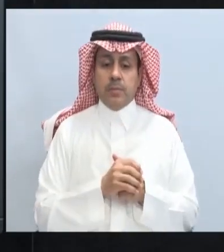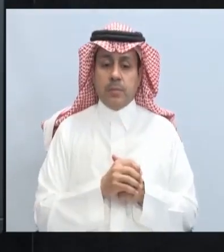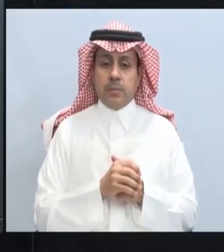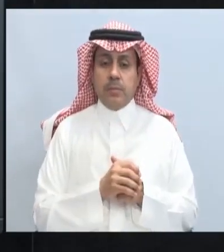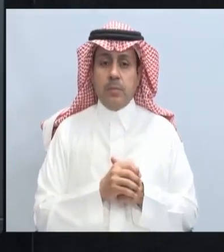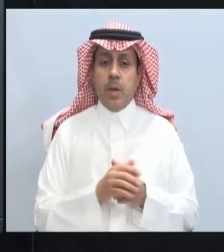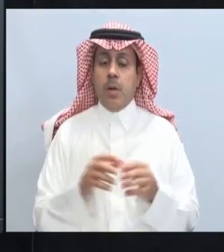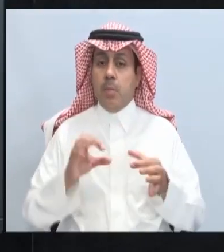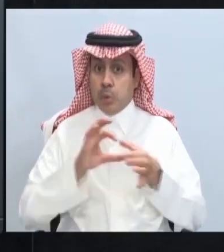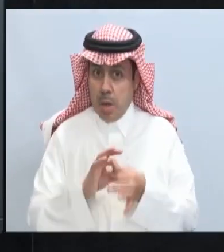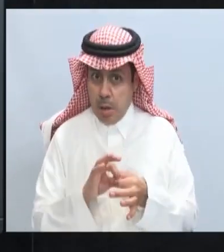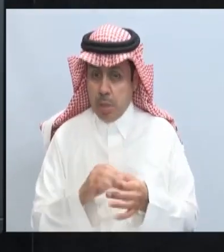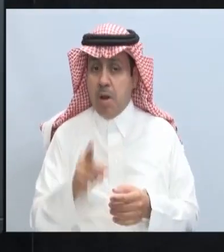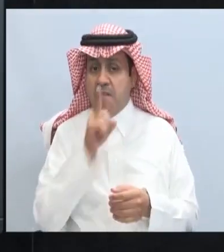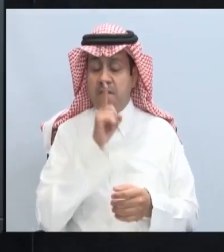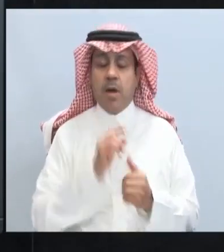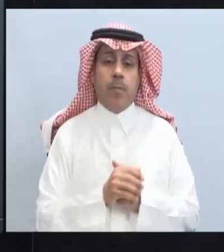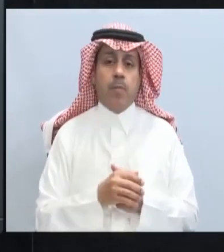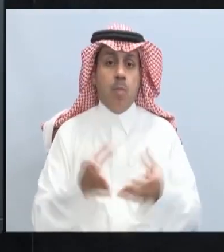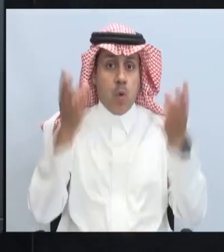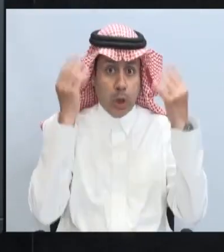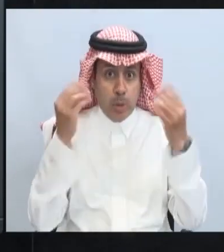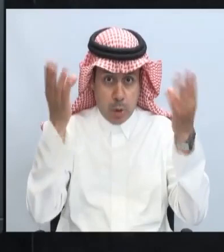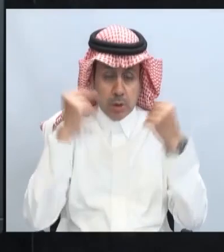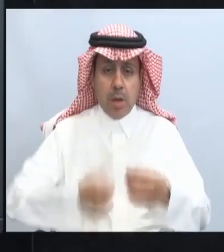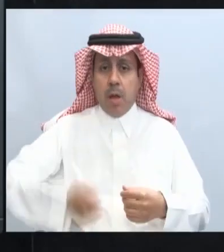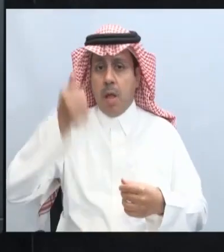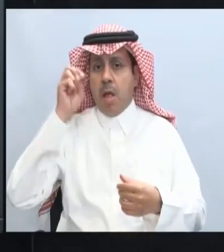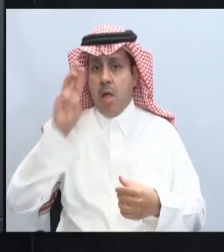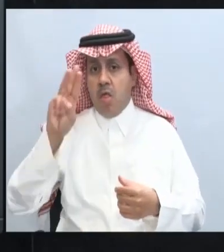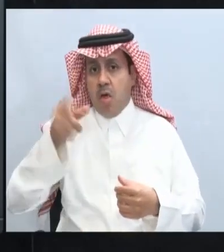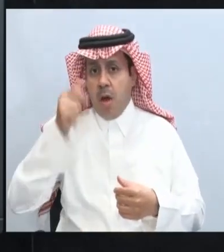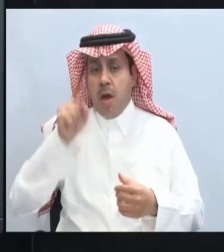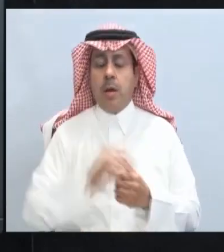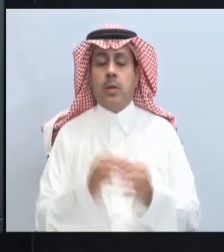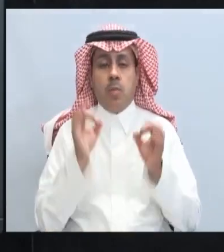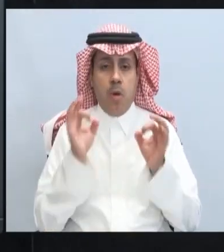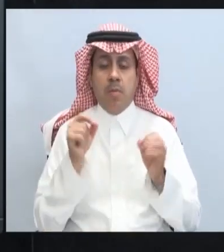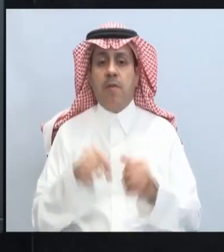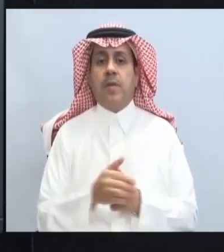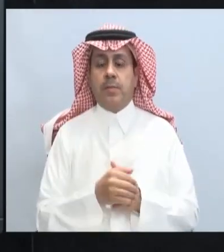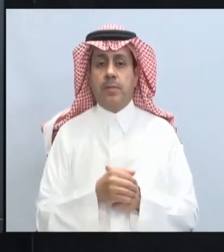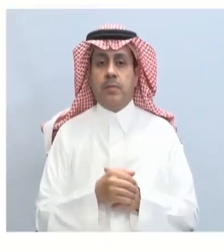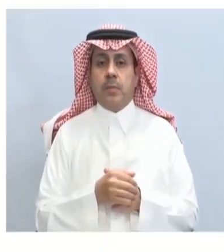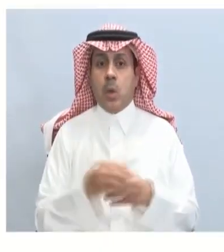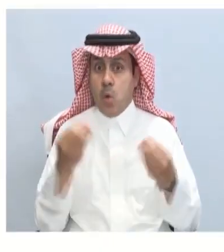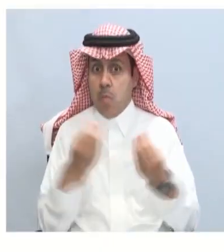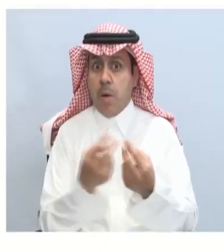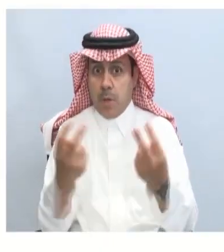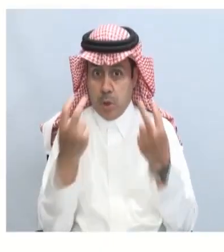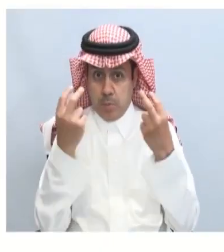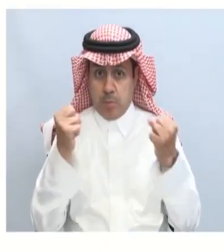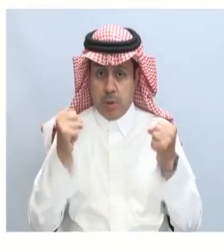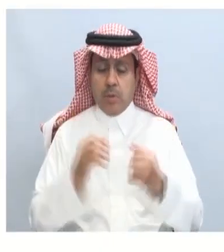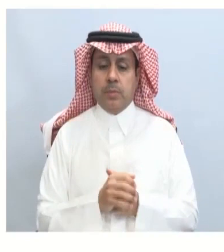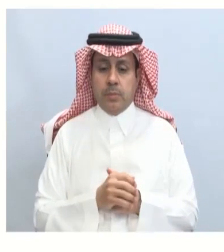في هذا الدرس المتعلق بالفقه وهي اطراءات مهمه في هذا المقرر فكونوا معي بارك الله فيكم على بركه الله